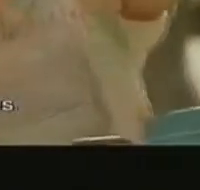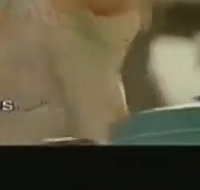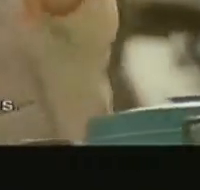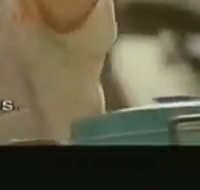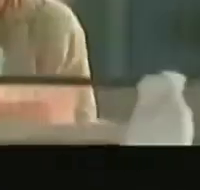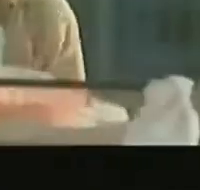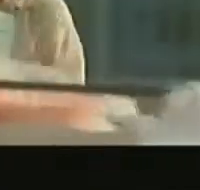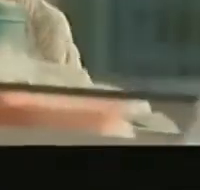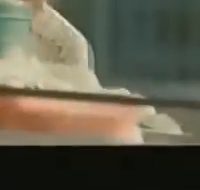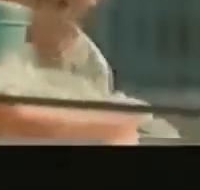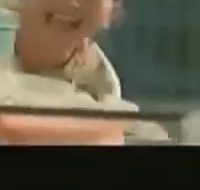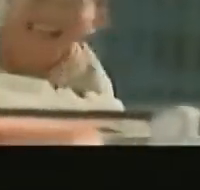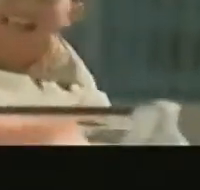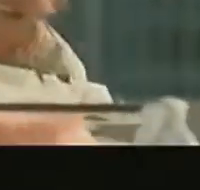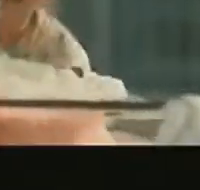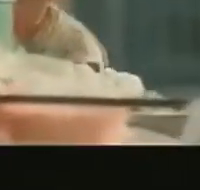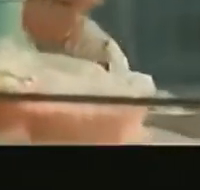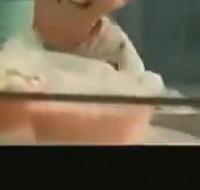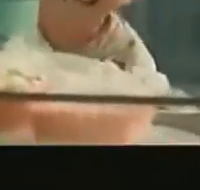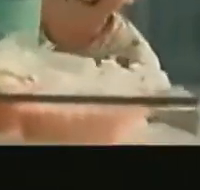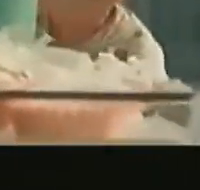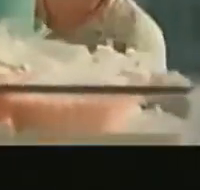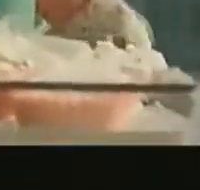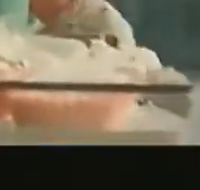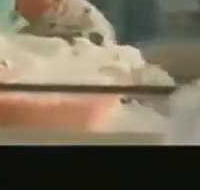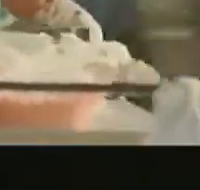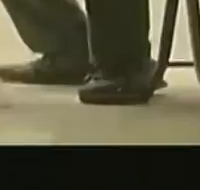ไม่ได้มีชื่อเสียงที่มากขึ้น